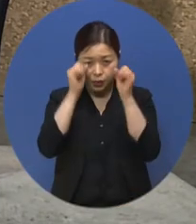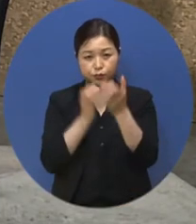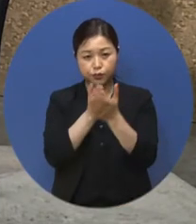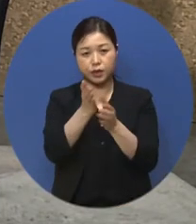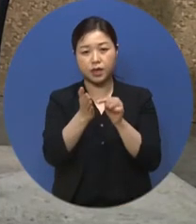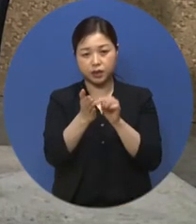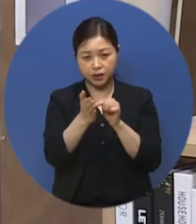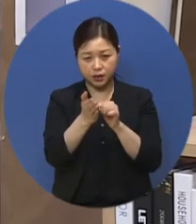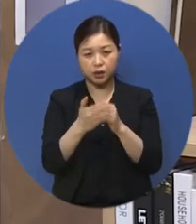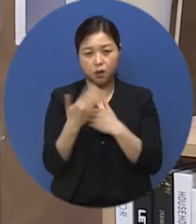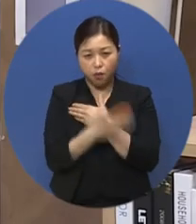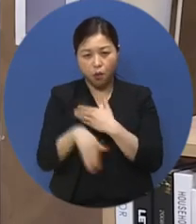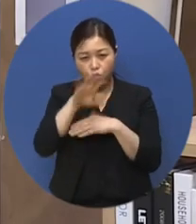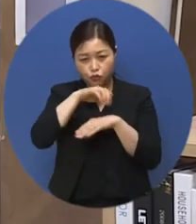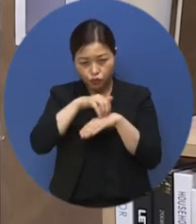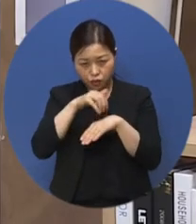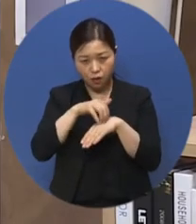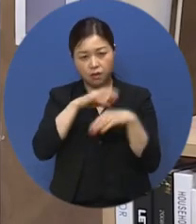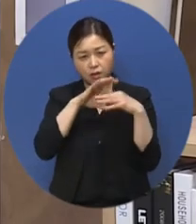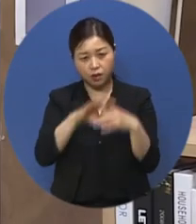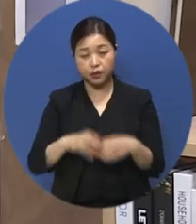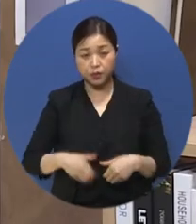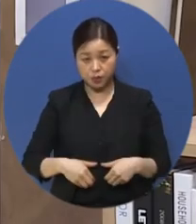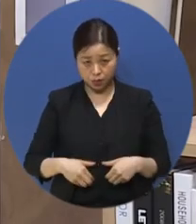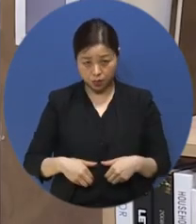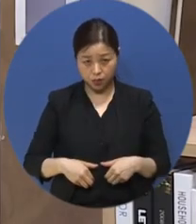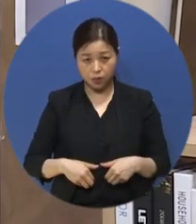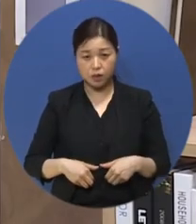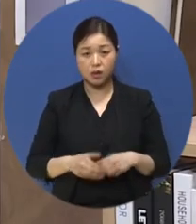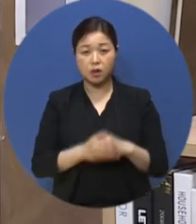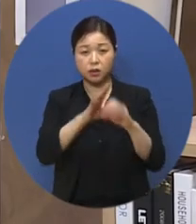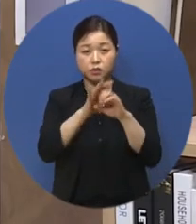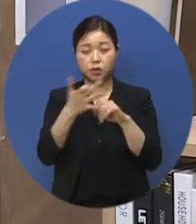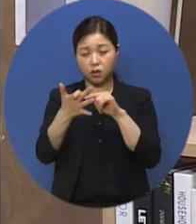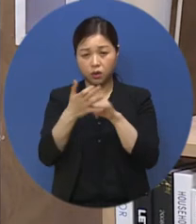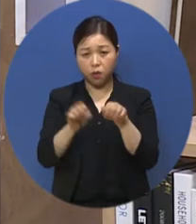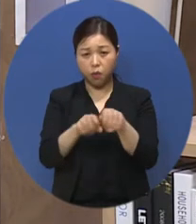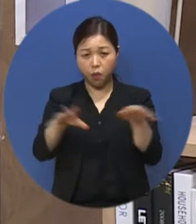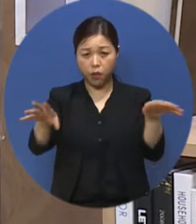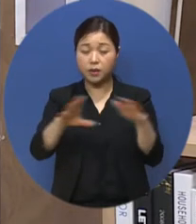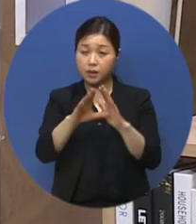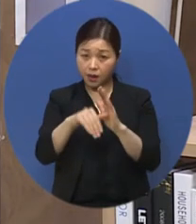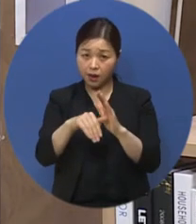계속해서 몸을 단련시키고 훈련을 네. 해야 되는데 심지어 코로나19가 굉장히